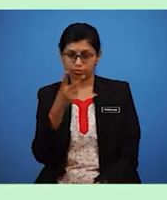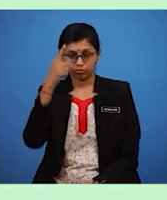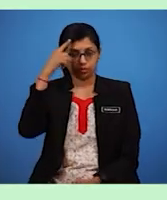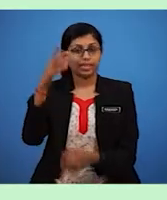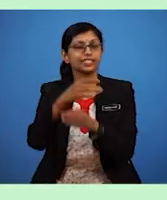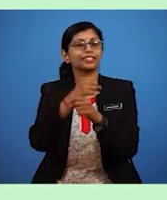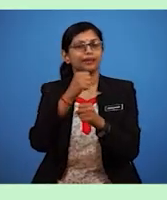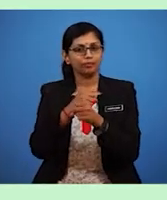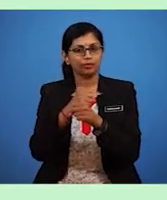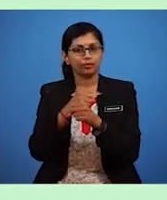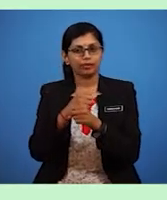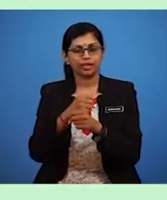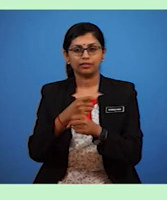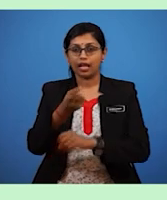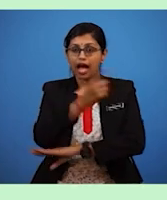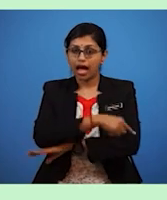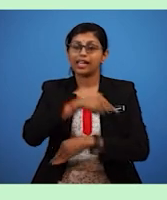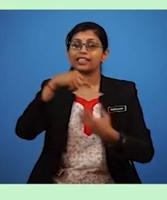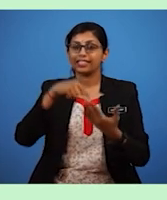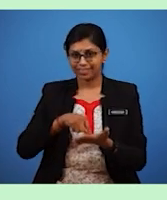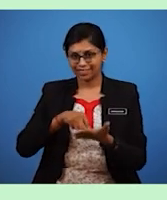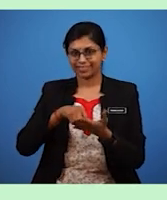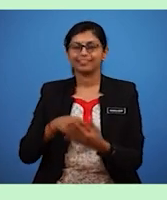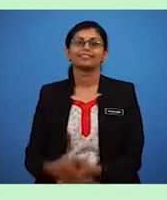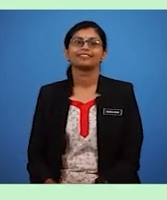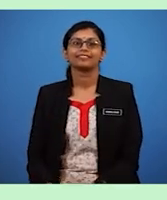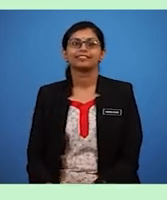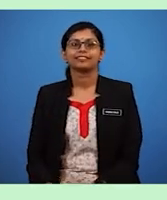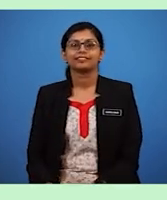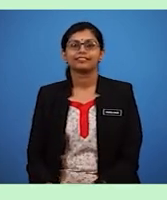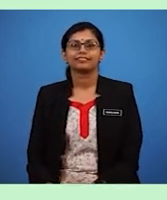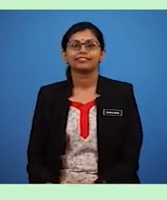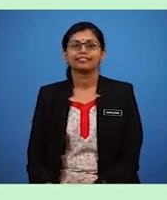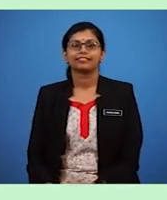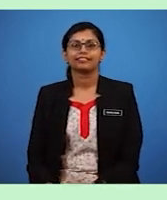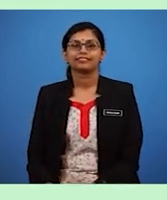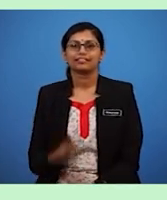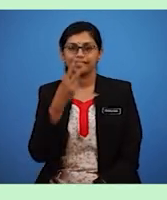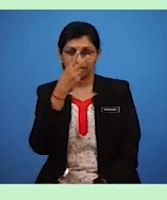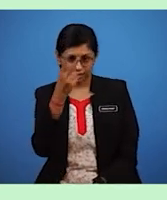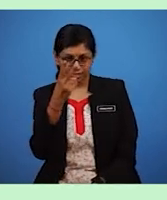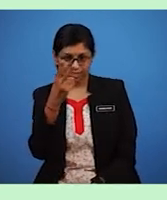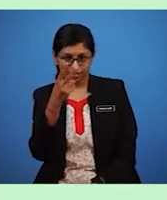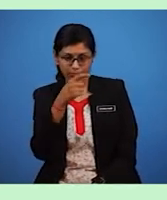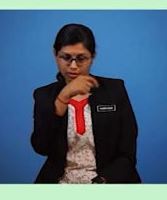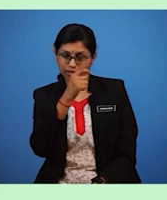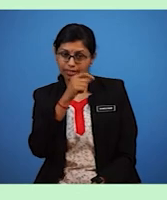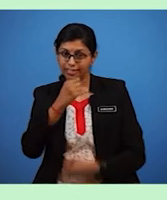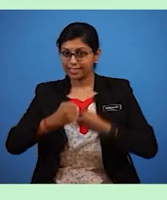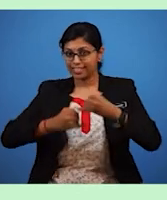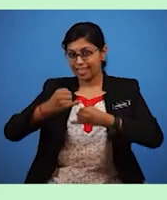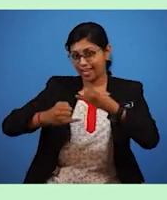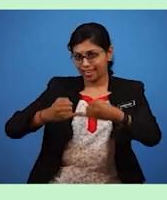apa kesimpulan kelas kita pada kali ini. Kita semak kriteria